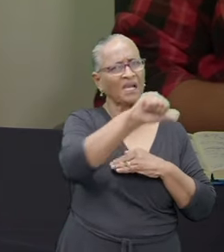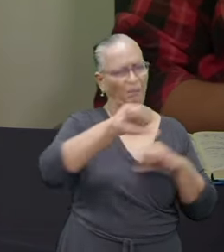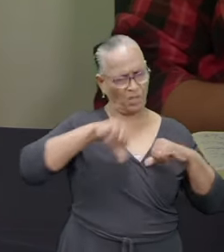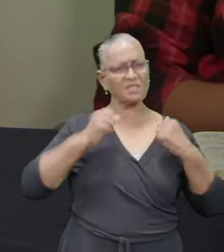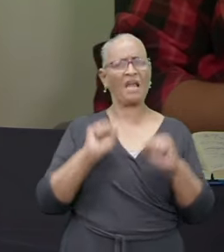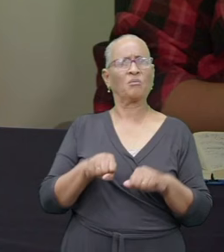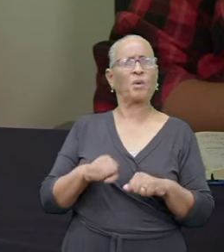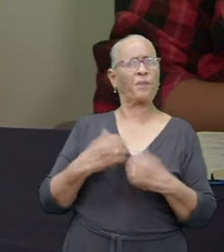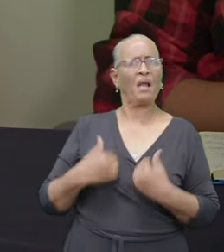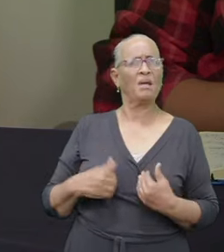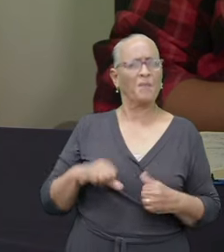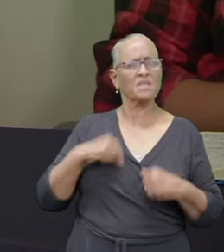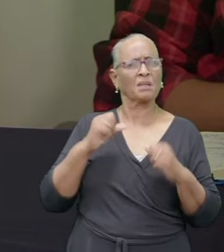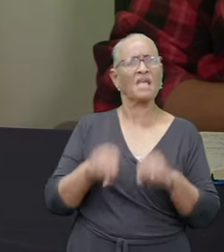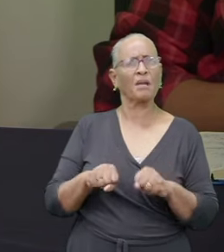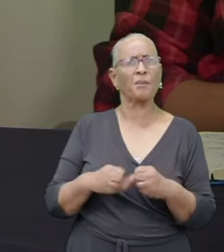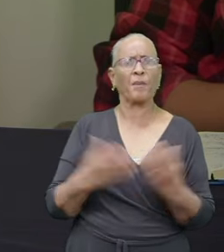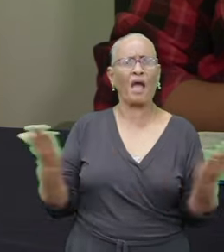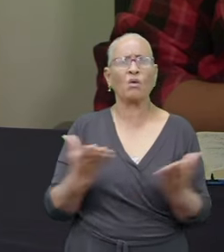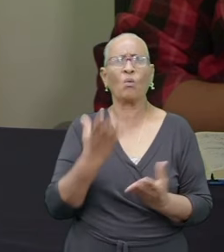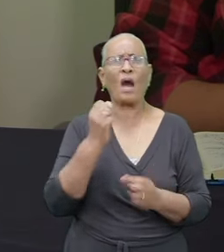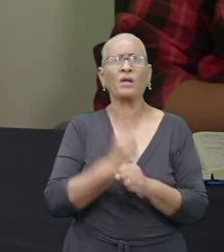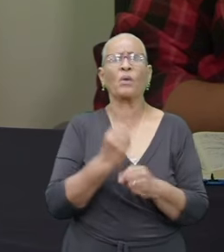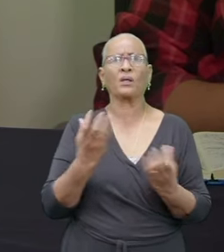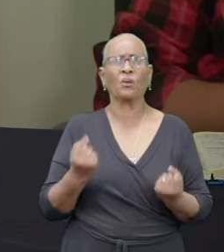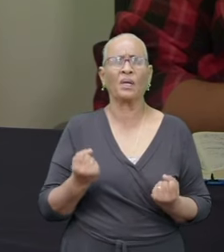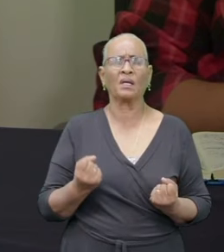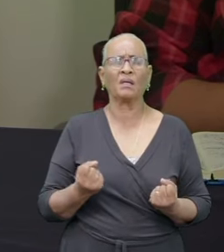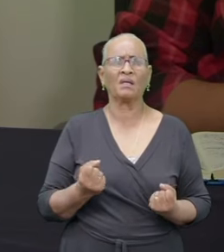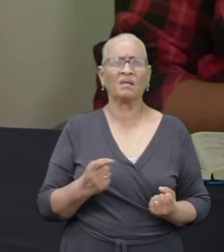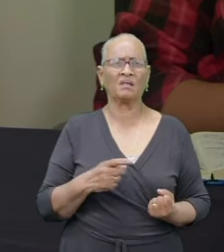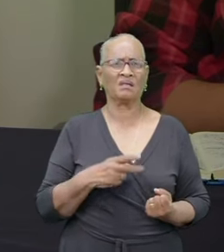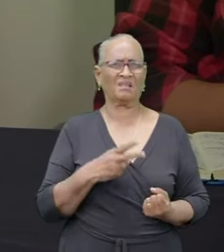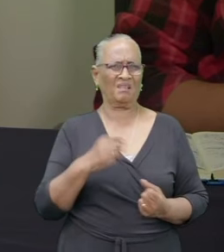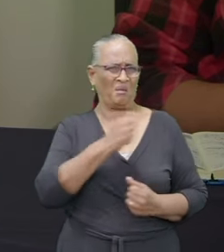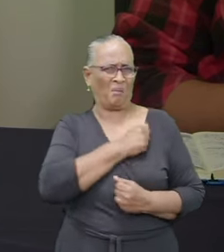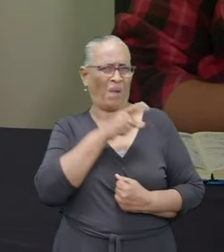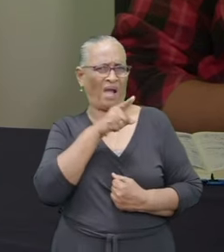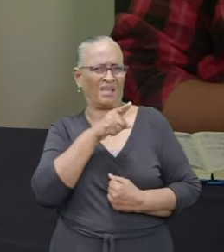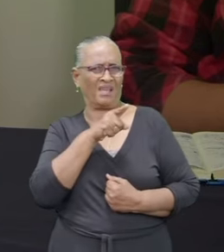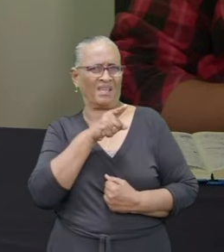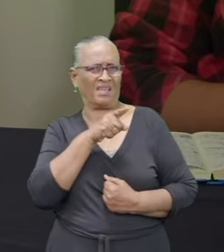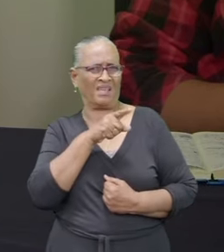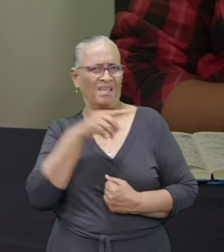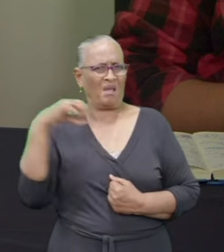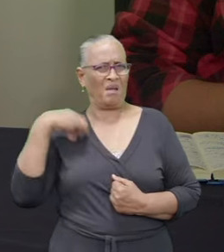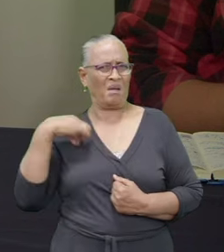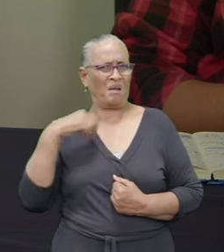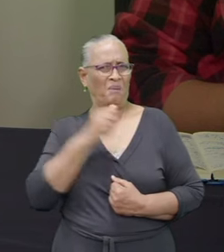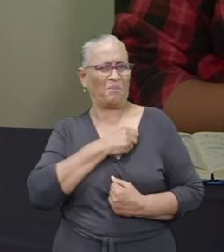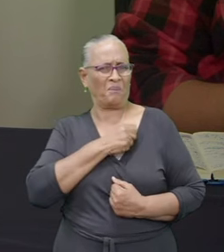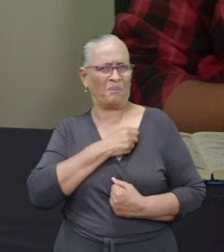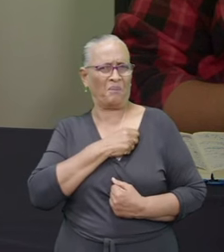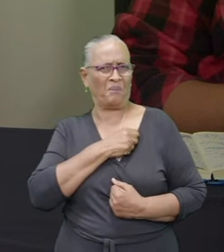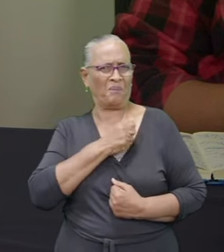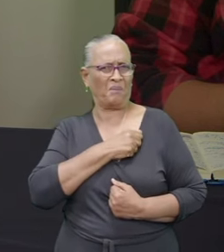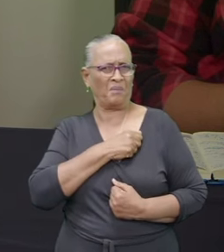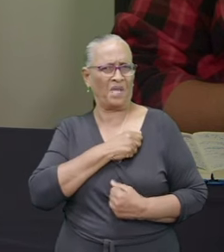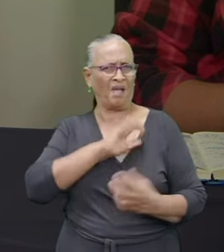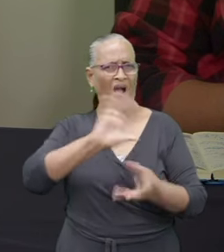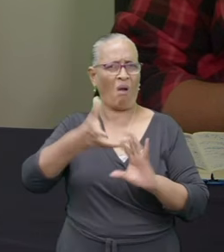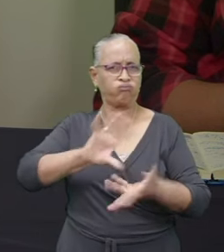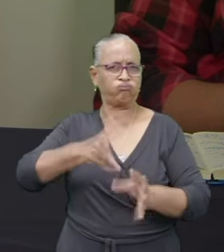gaan? En bent u dan niet bang dat u nog meer, ik wil niet zeggen chaos,